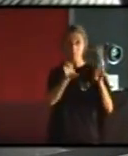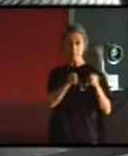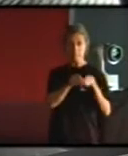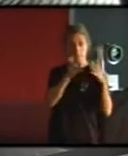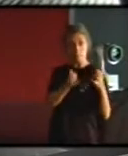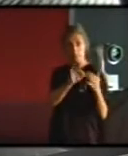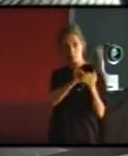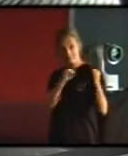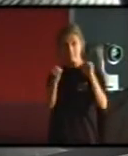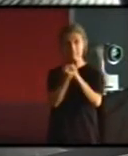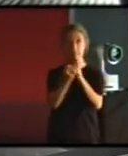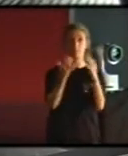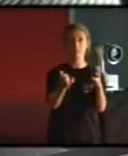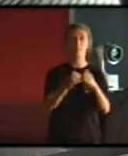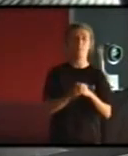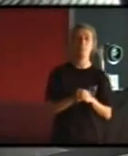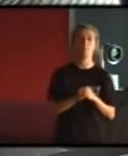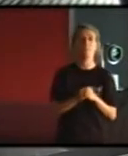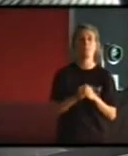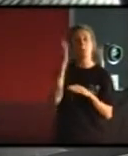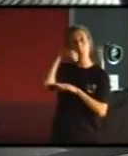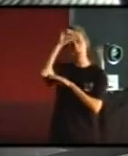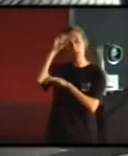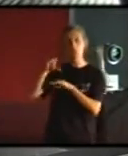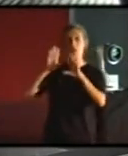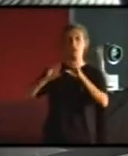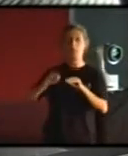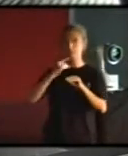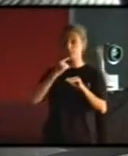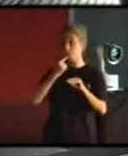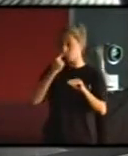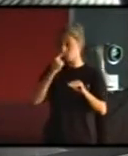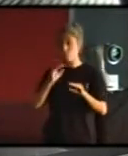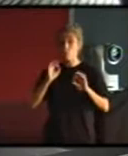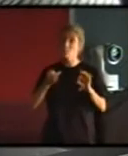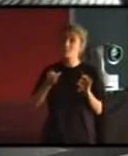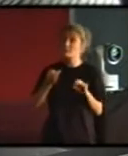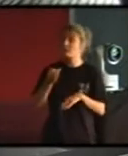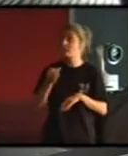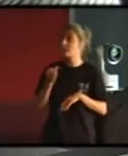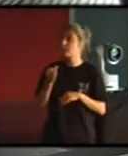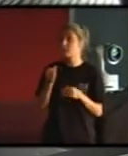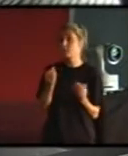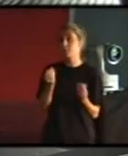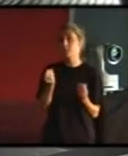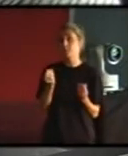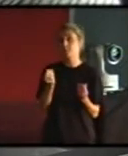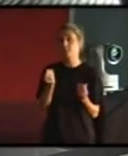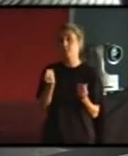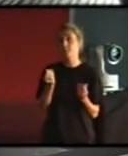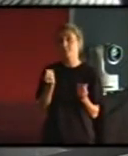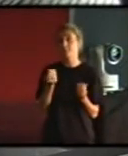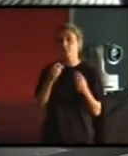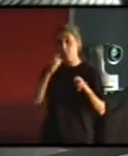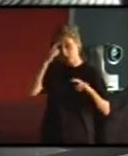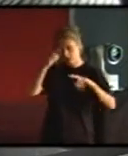ça. Les gens, les Berlinois, pas du tout, parce que s'il y avait une chose qu'ils n'avaient pas envie de faire, c'était de se